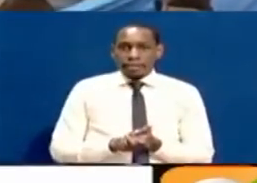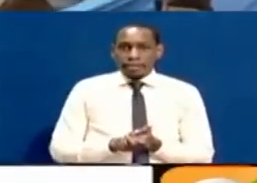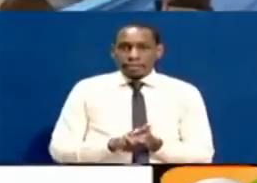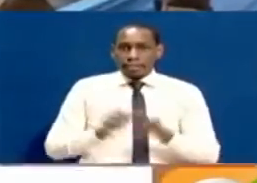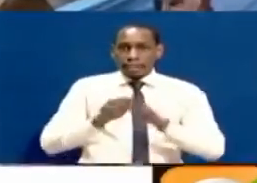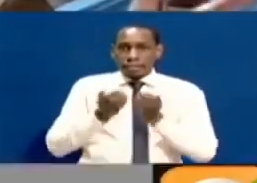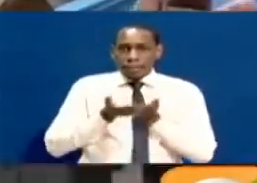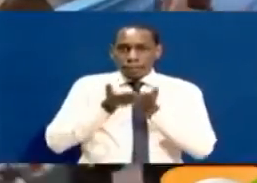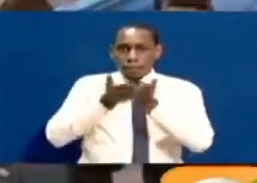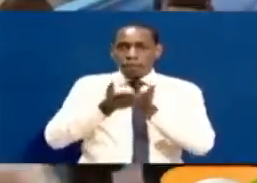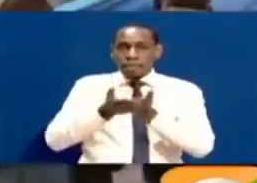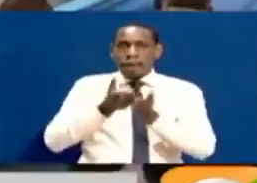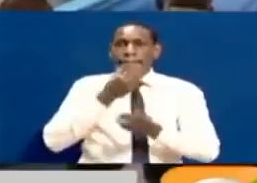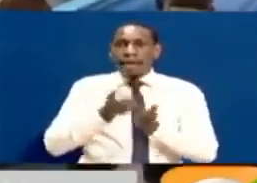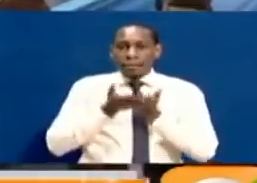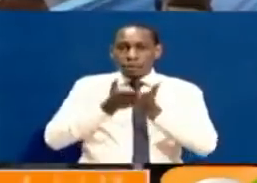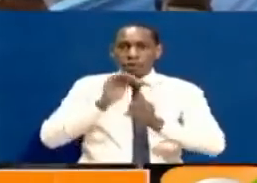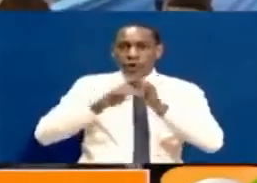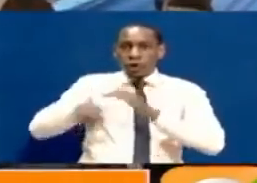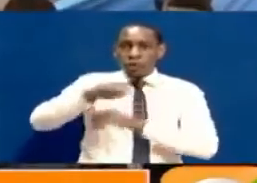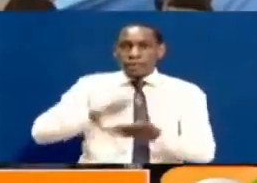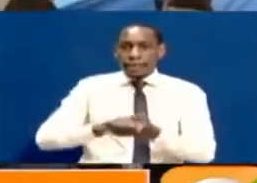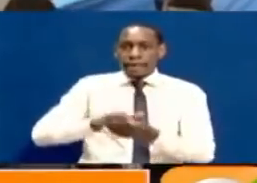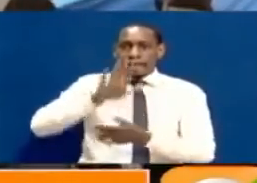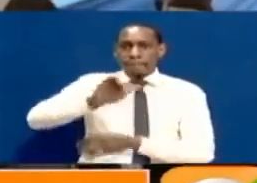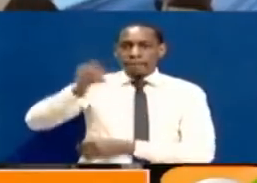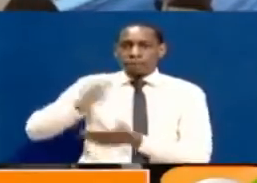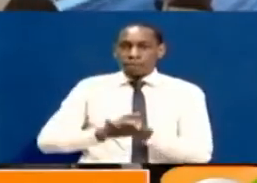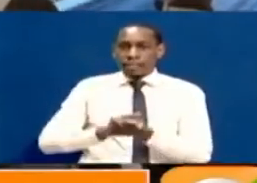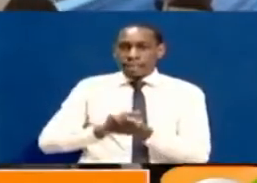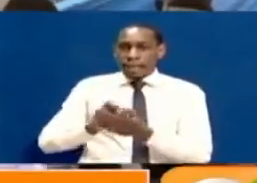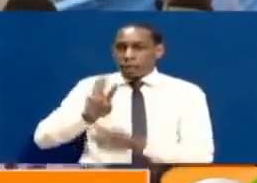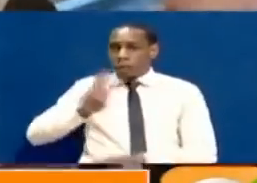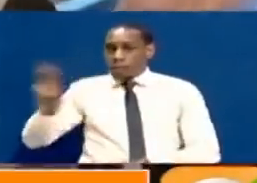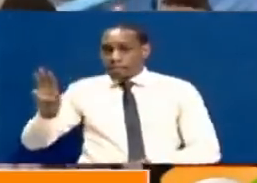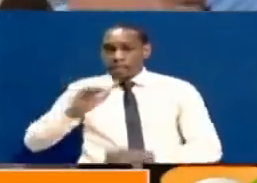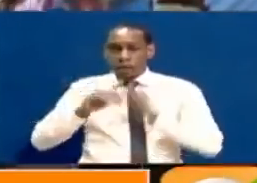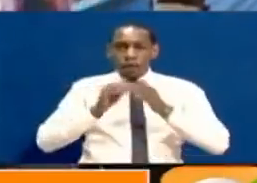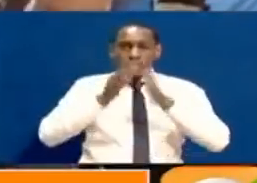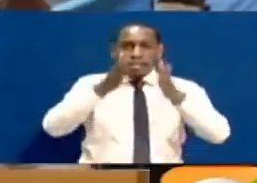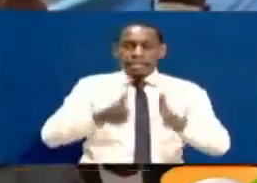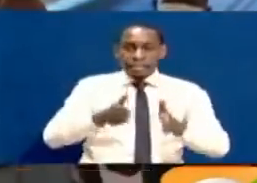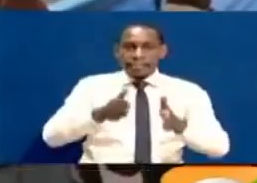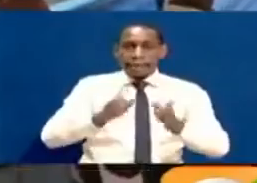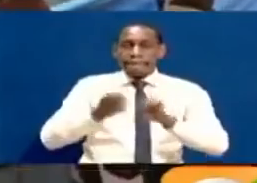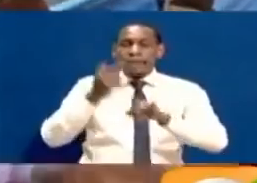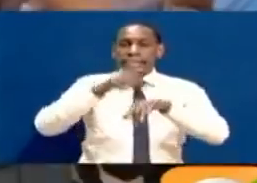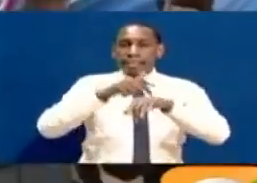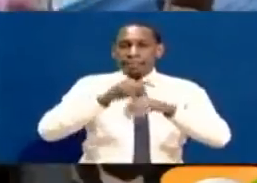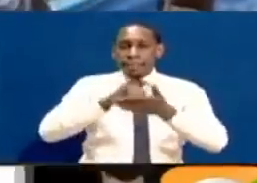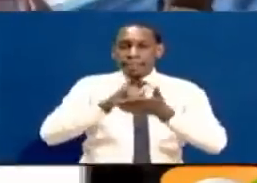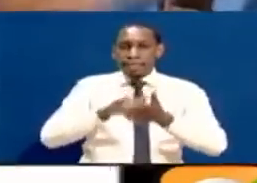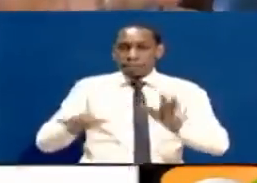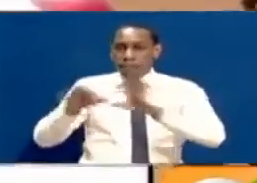Noa, sisi sote kaunti tano za magharibi huku viongozi wote for the first time